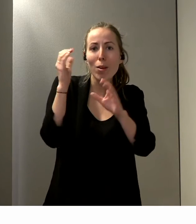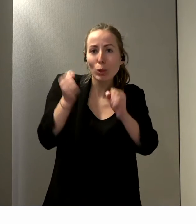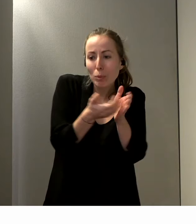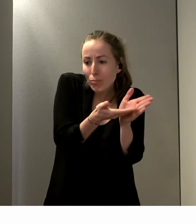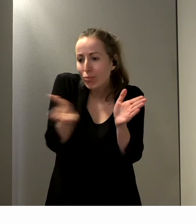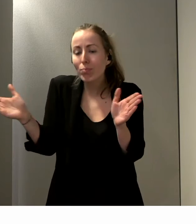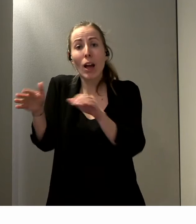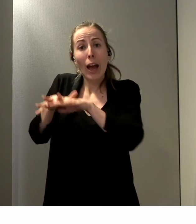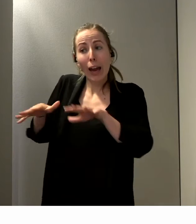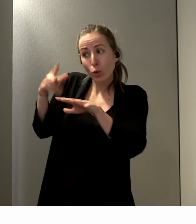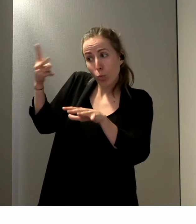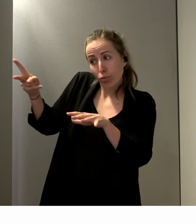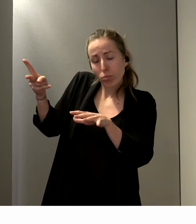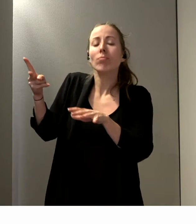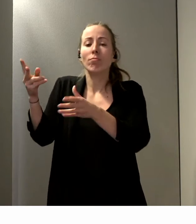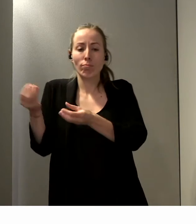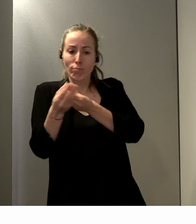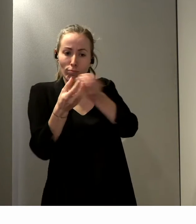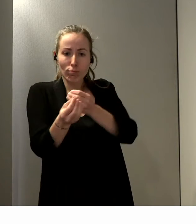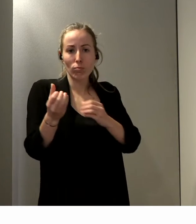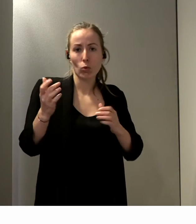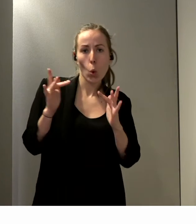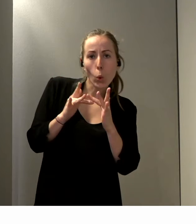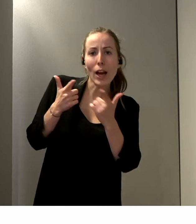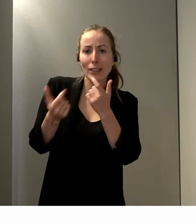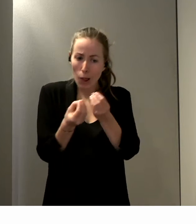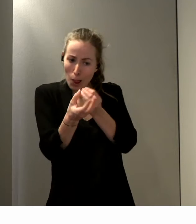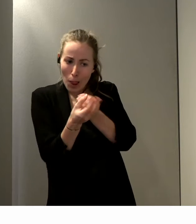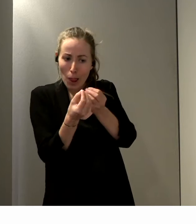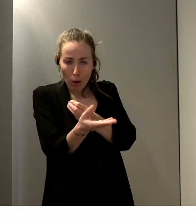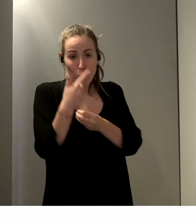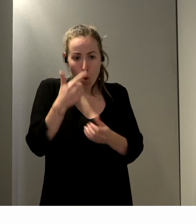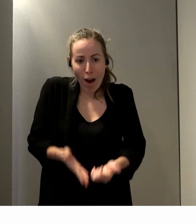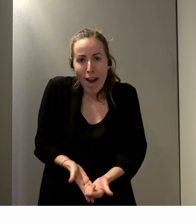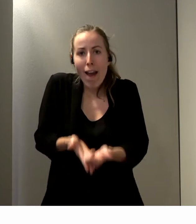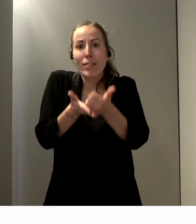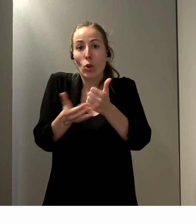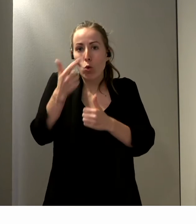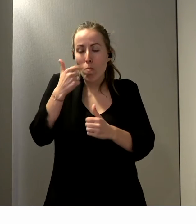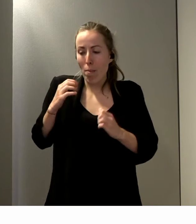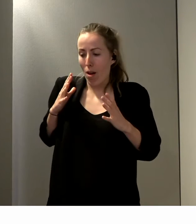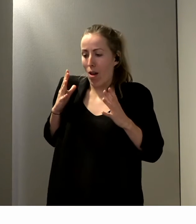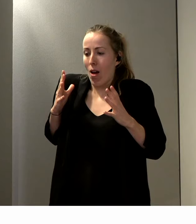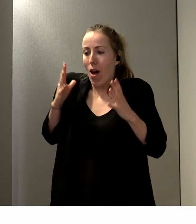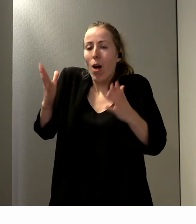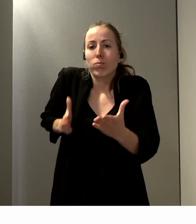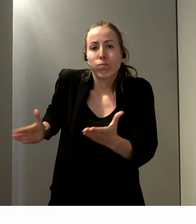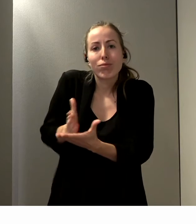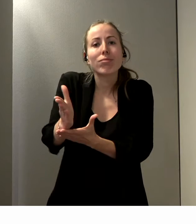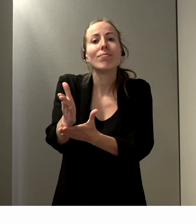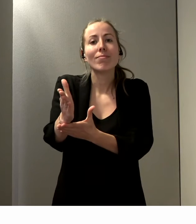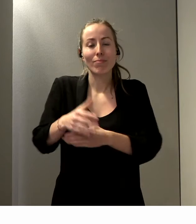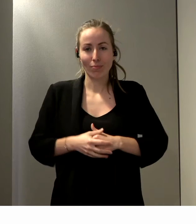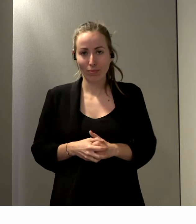son réseau, son carnet d'adresses, pour l'aider à saisir les opportunités et à faire sa